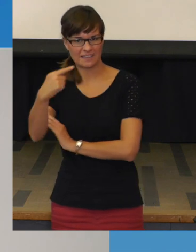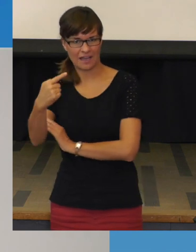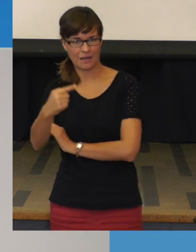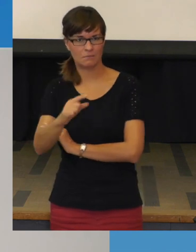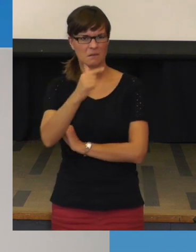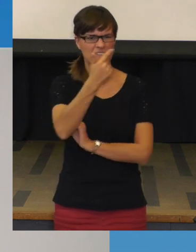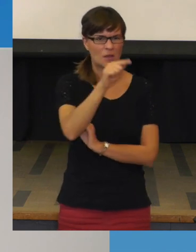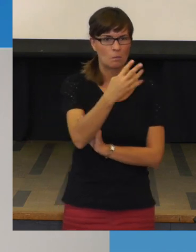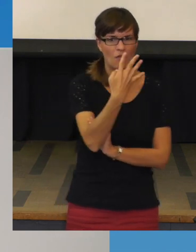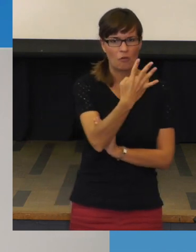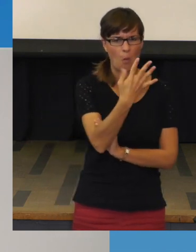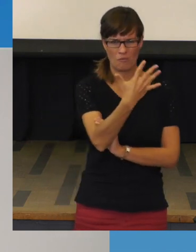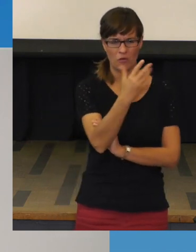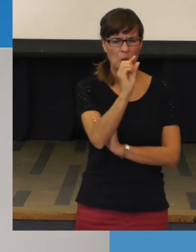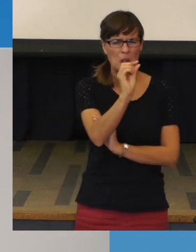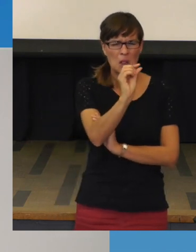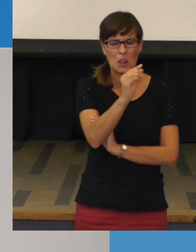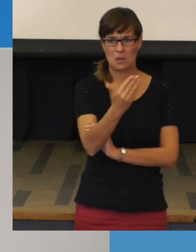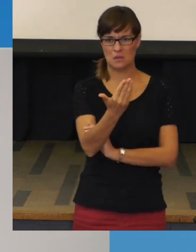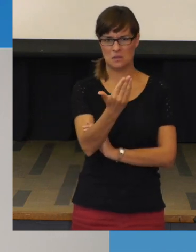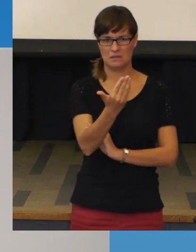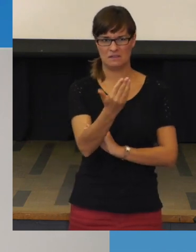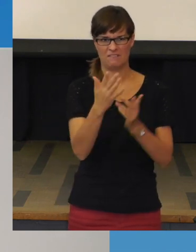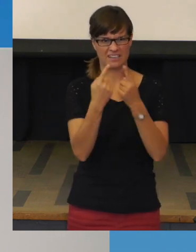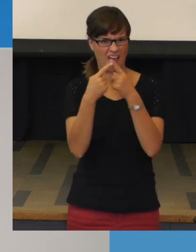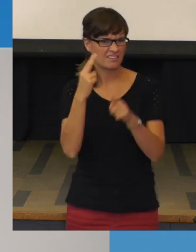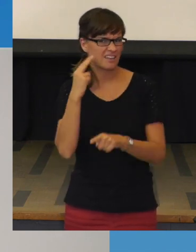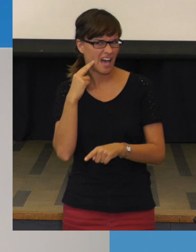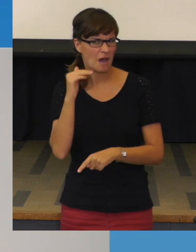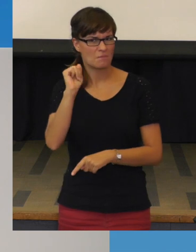eher Apixaban sein.